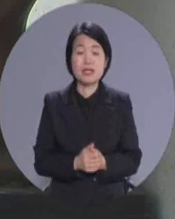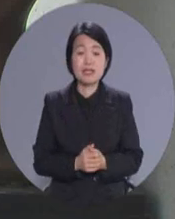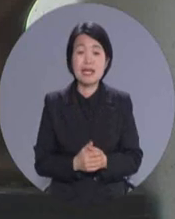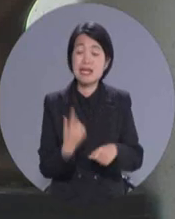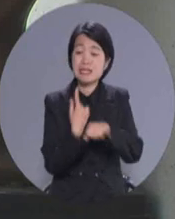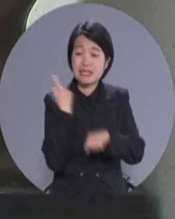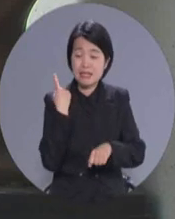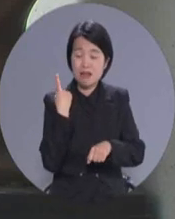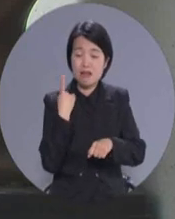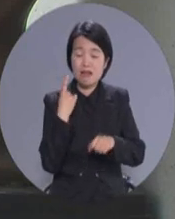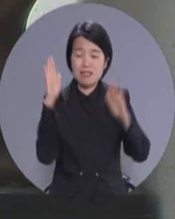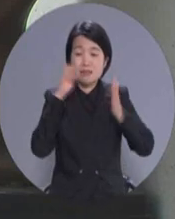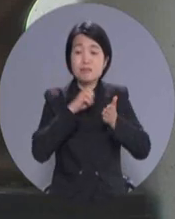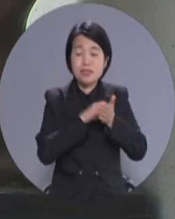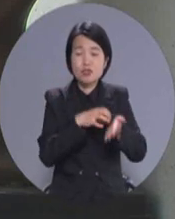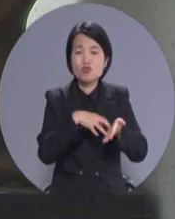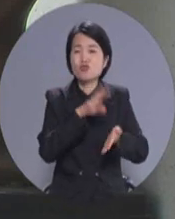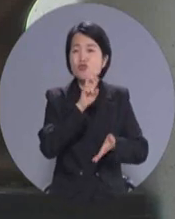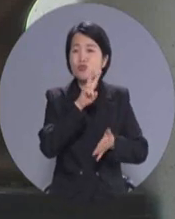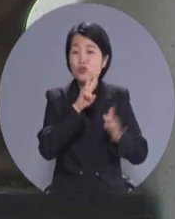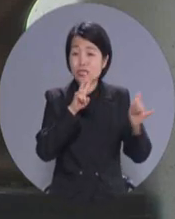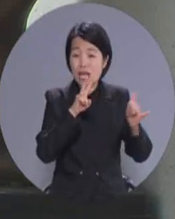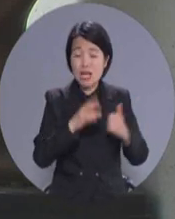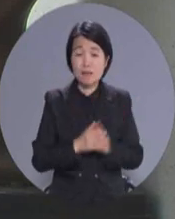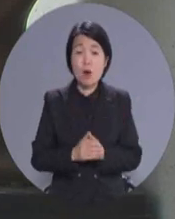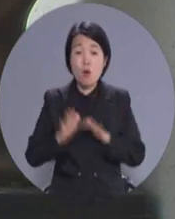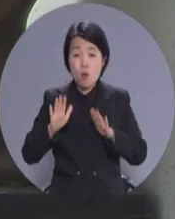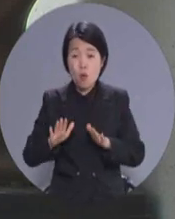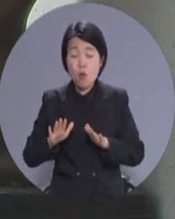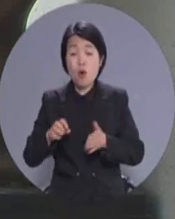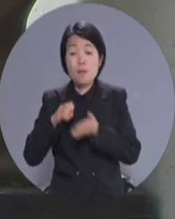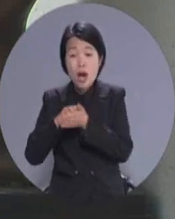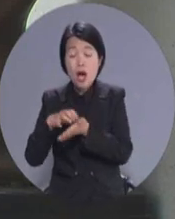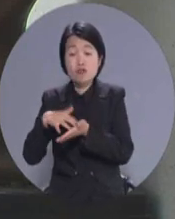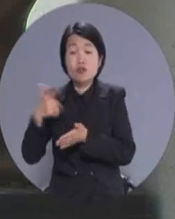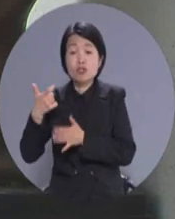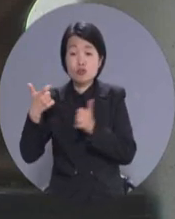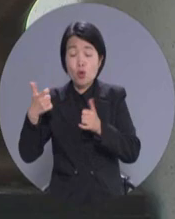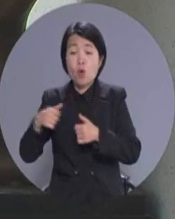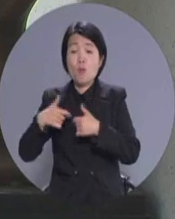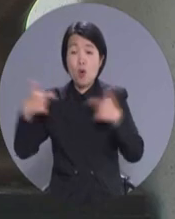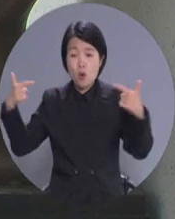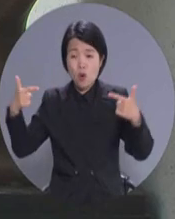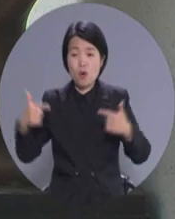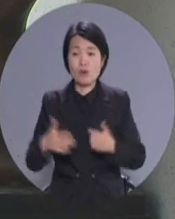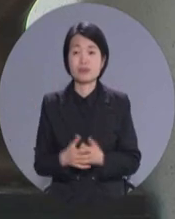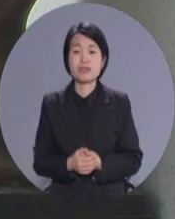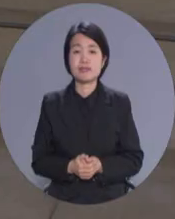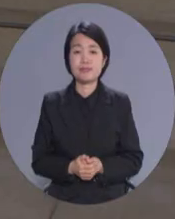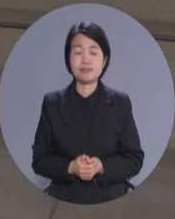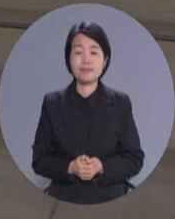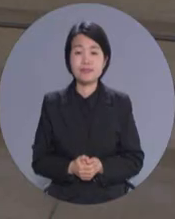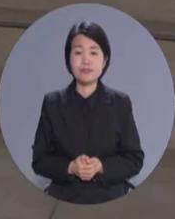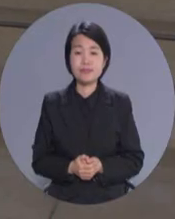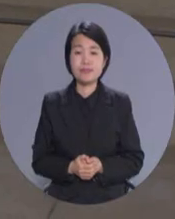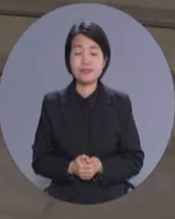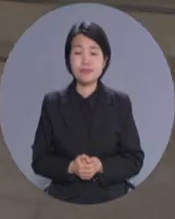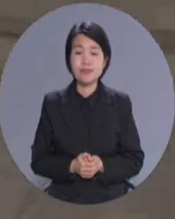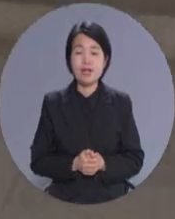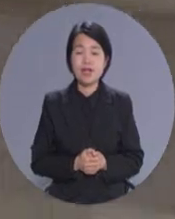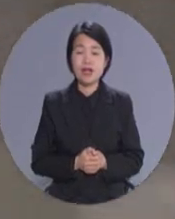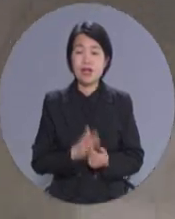지난해 28명이던 광양보건대학교 신입생은 올해 66명으로 늘었습니다. 응용